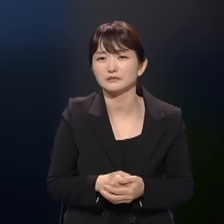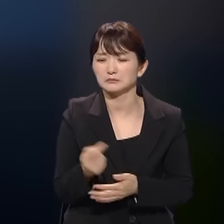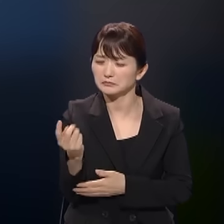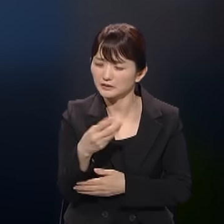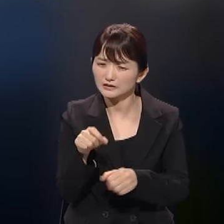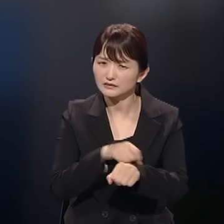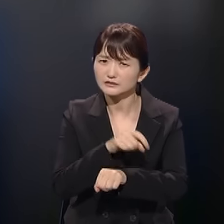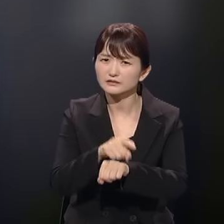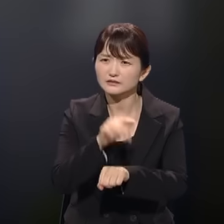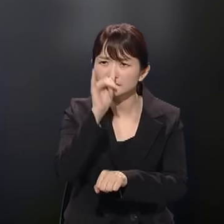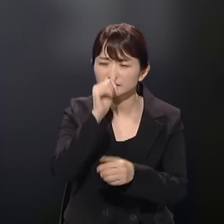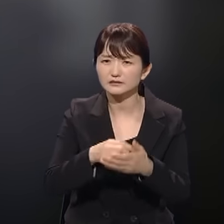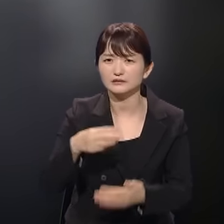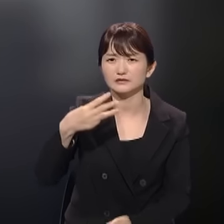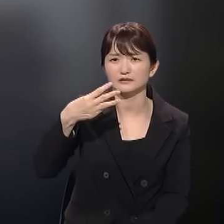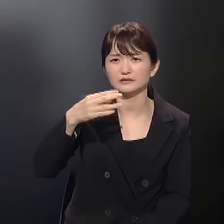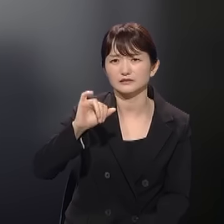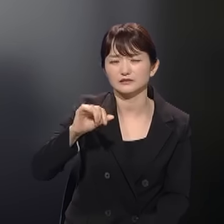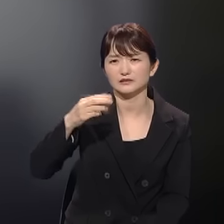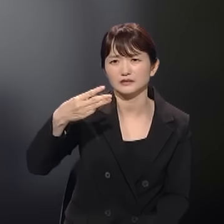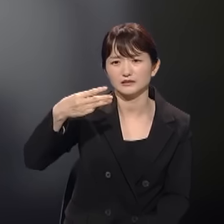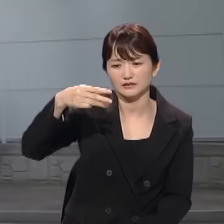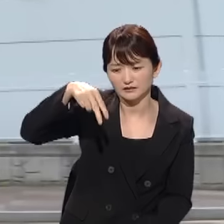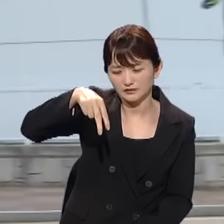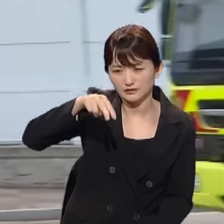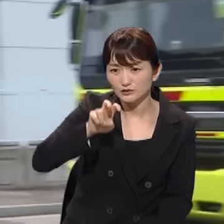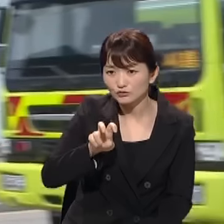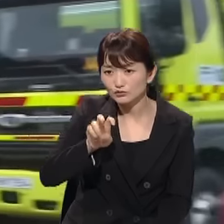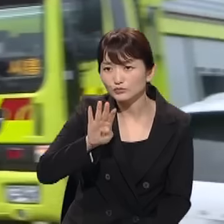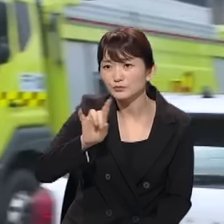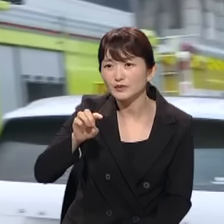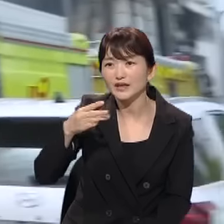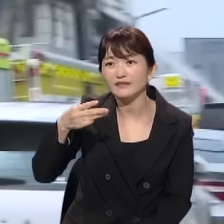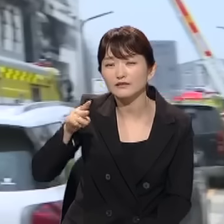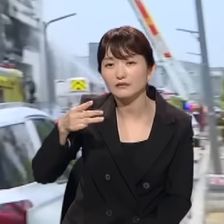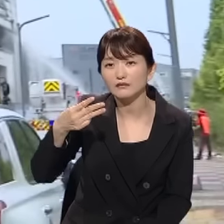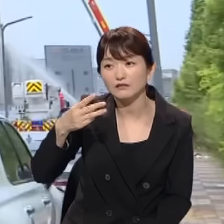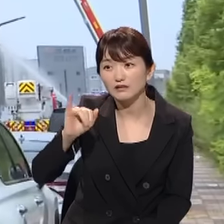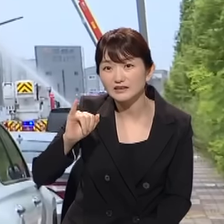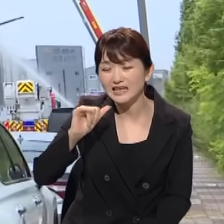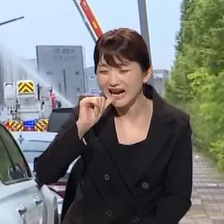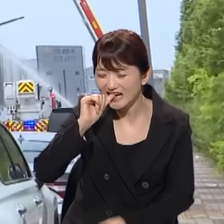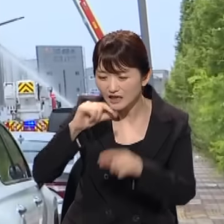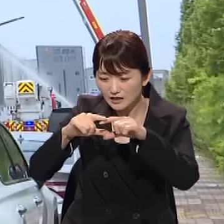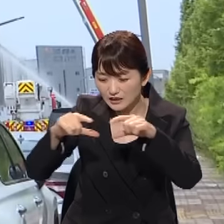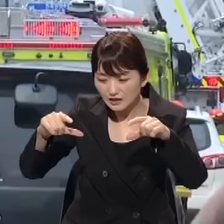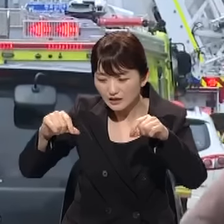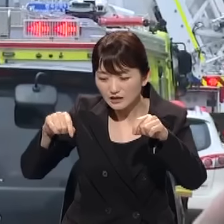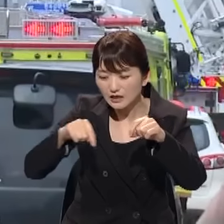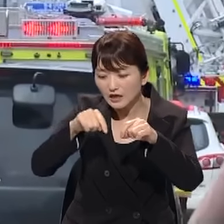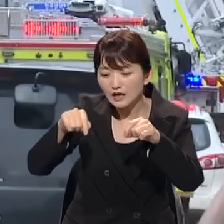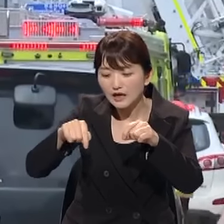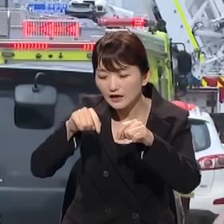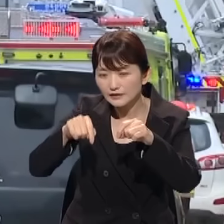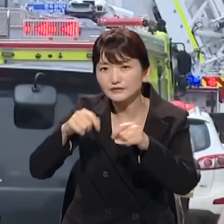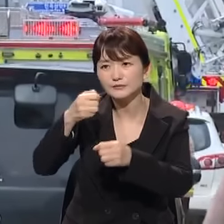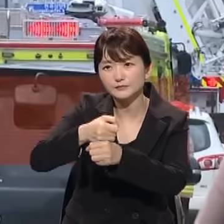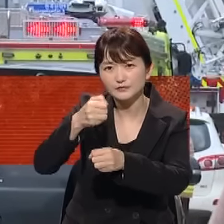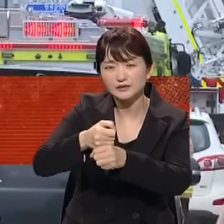있는데 일단 리튬 배터리잖아요. 배터리 안에 금속 안에 들어있는 리튬으로 된 전지가 이렇게 만들어져 있기 때문에